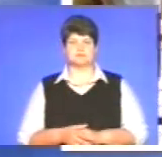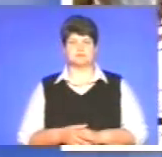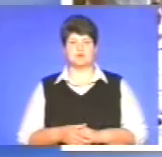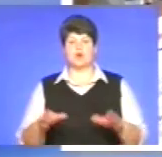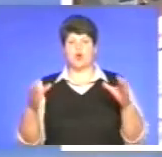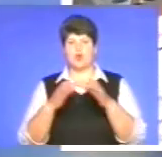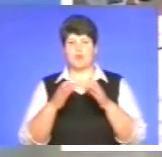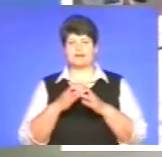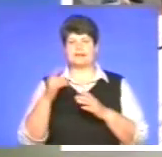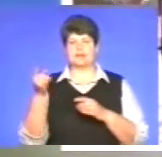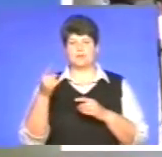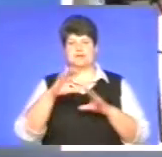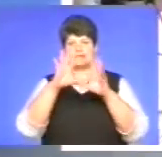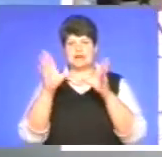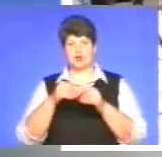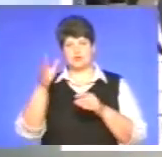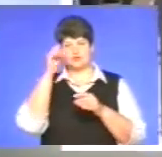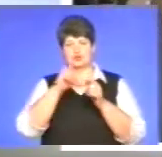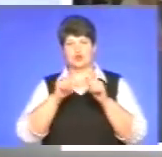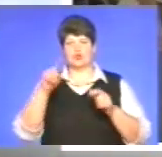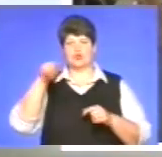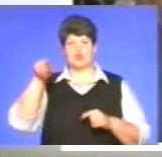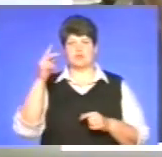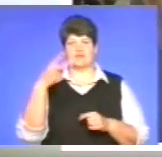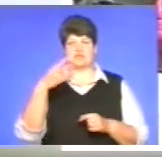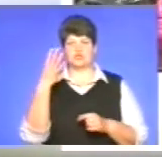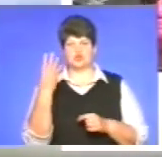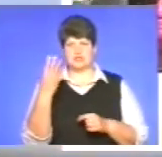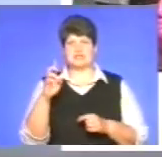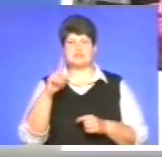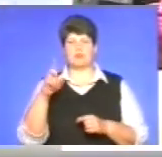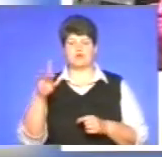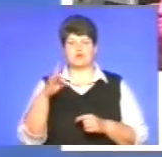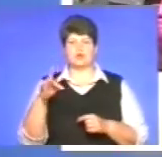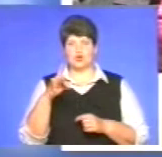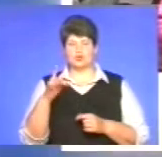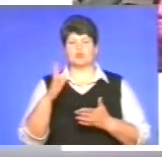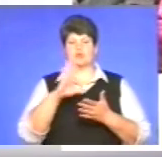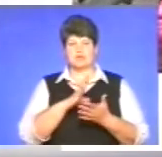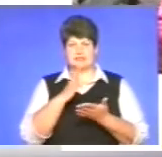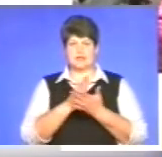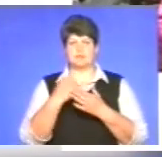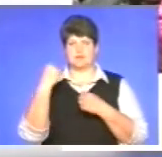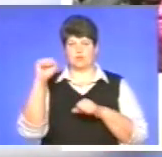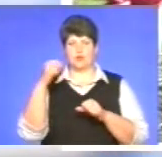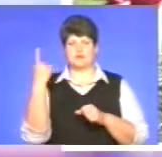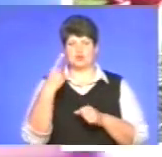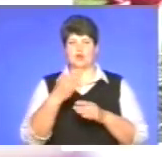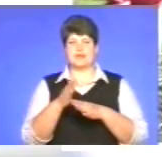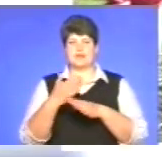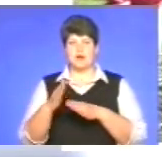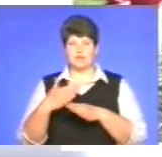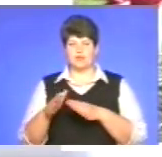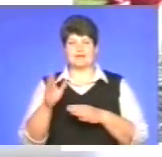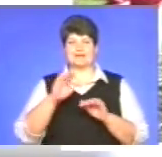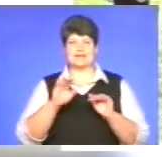Команди Тернопільської загальноосвітньої школи номер 24 та Зборівського району стали переможцями обласного етапу